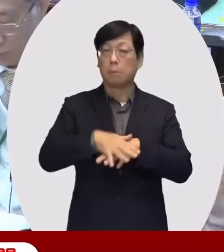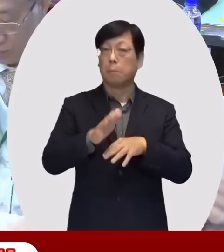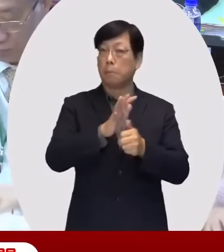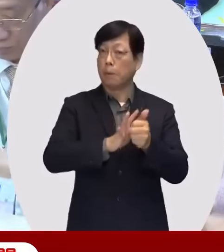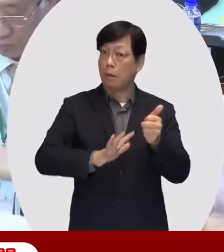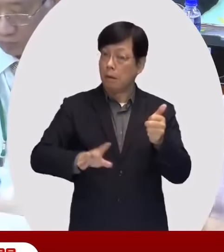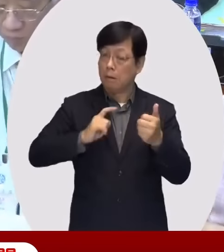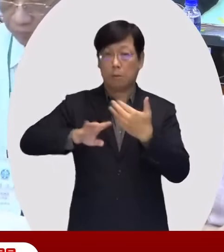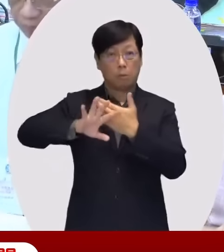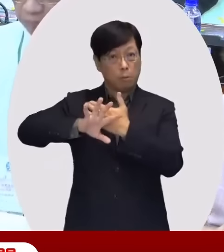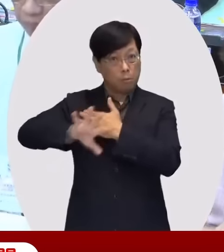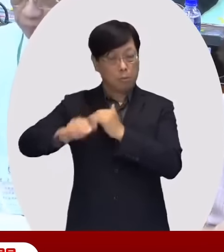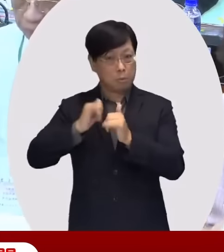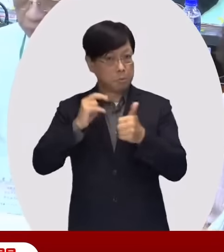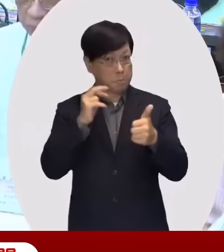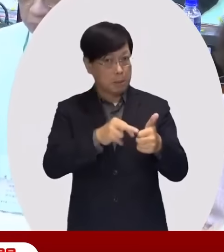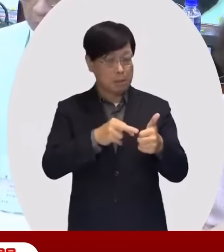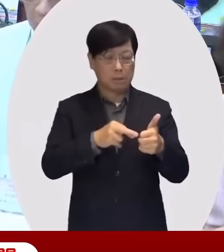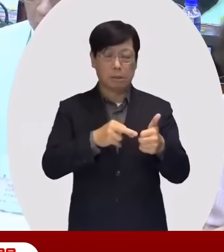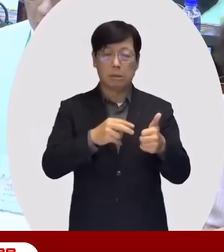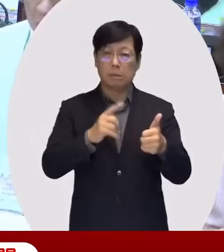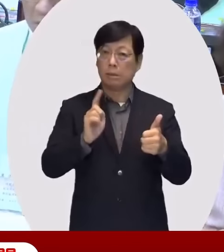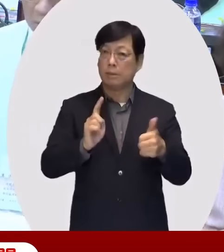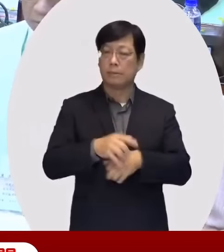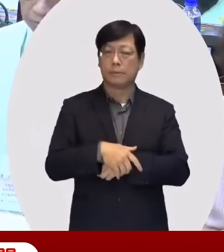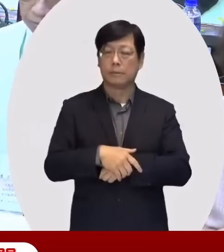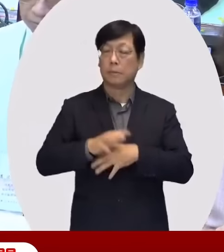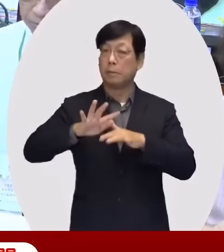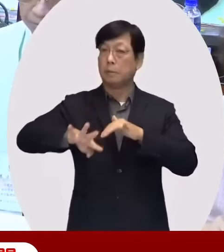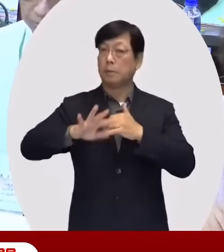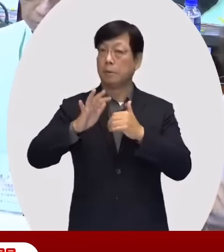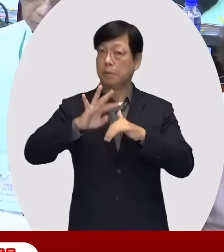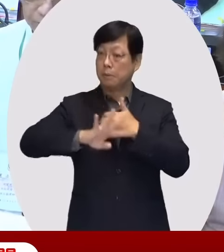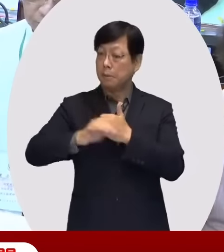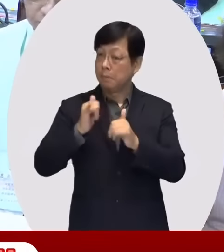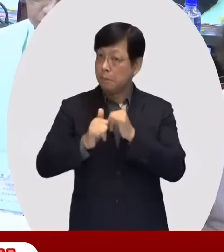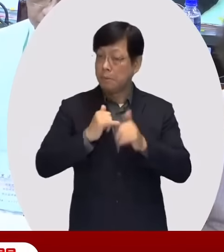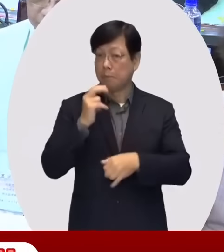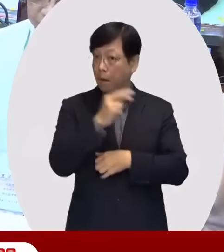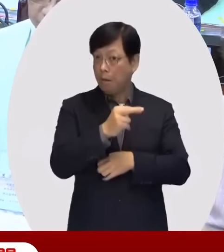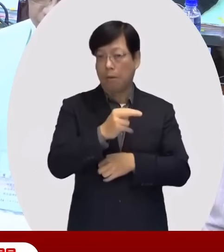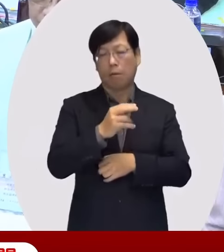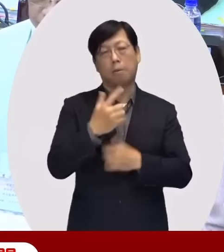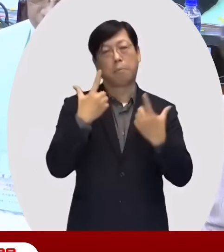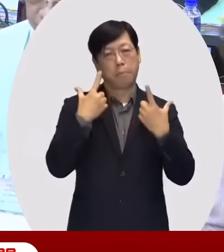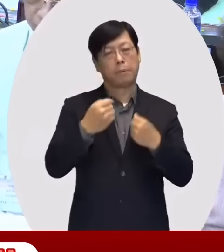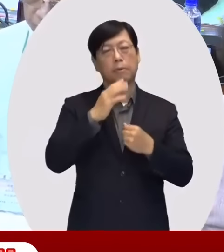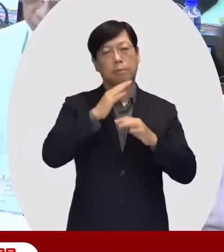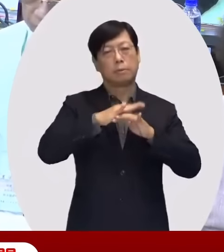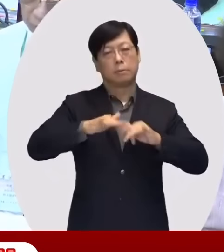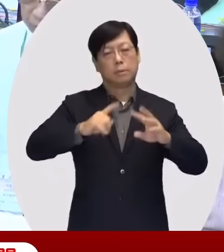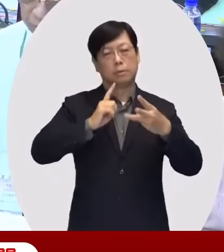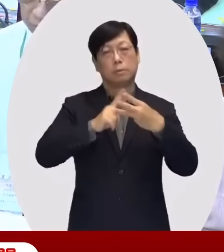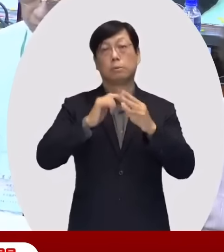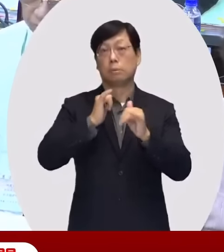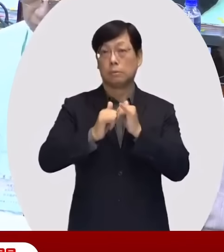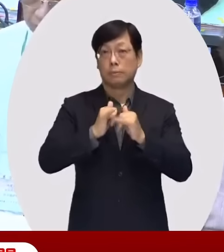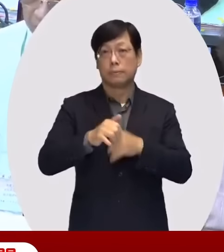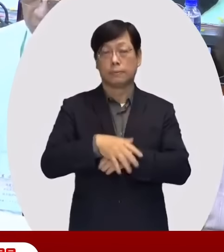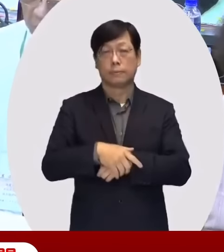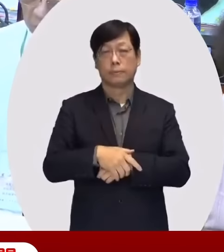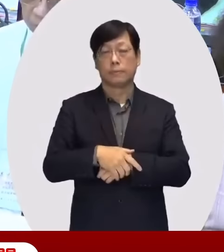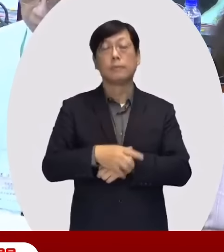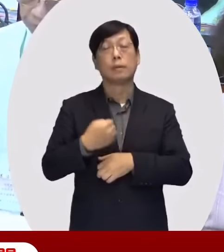会造成的外部观感是什么？外部观感就正是在民主社会